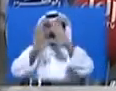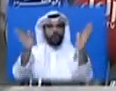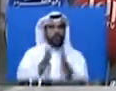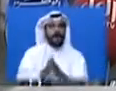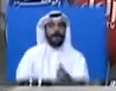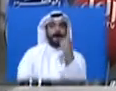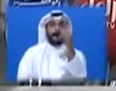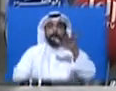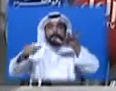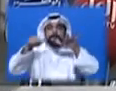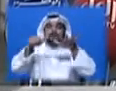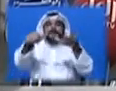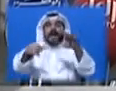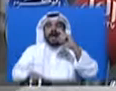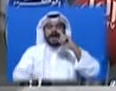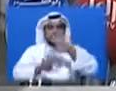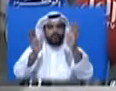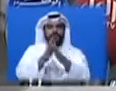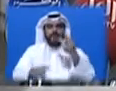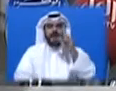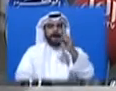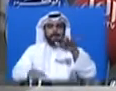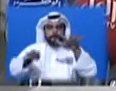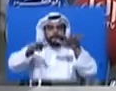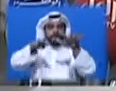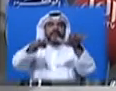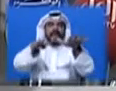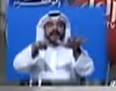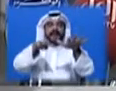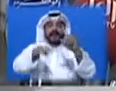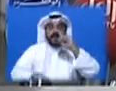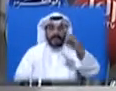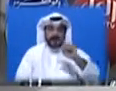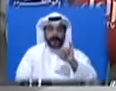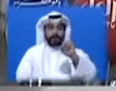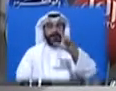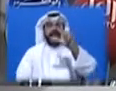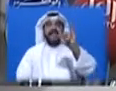إحنا لما نتكلم بلغة الأرقام بالإضافة إلى الوقائع بالنسبة للمشاريع.